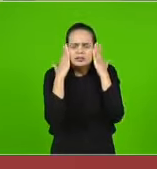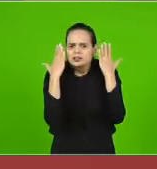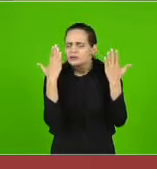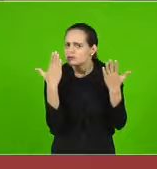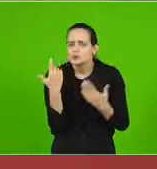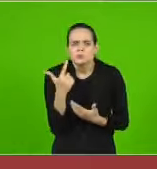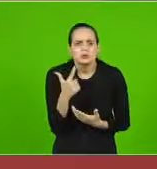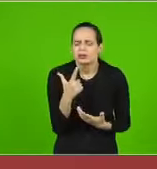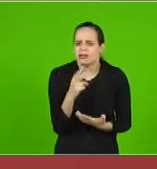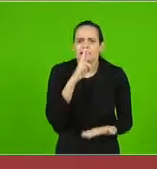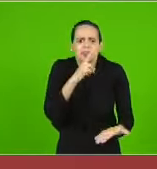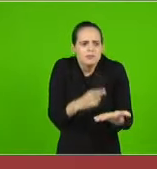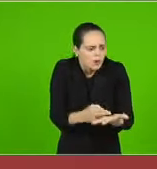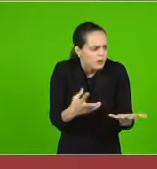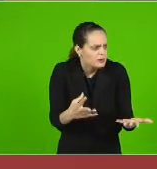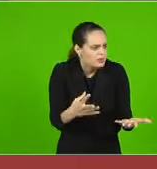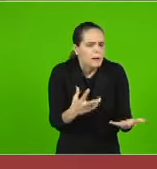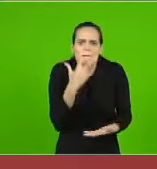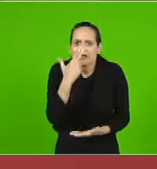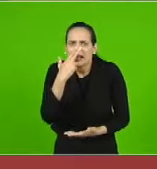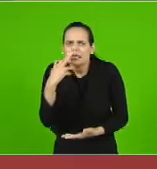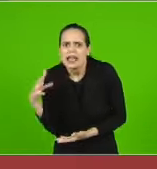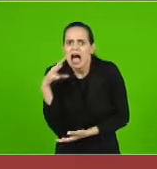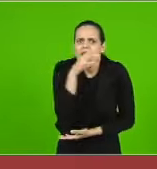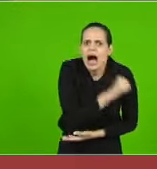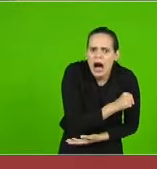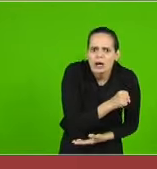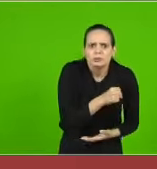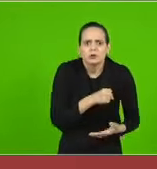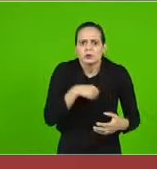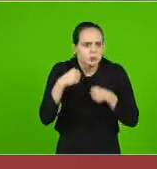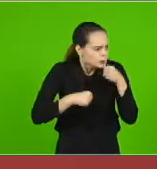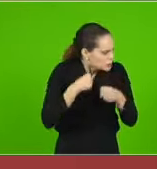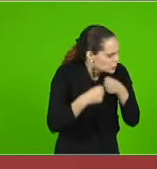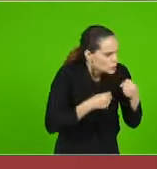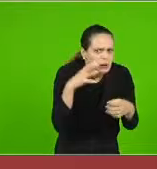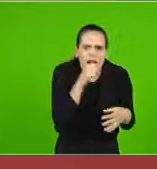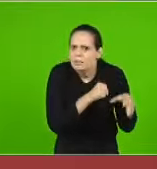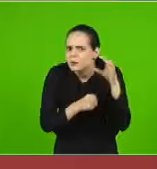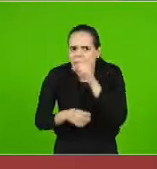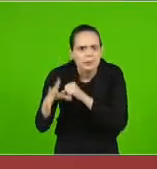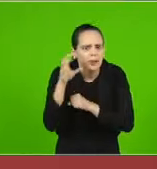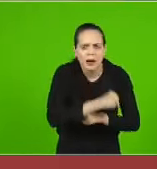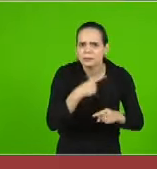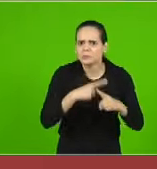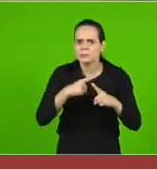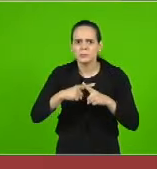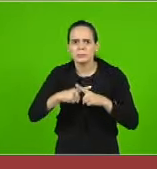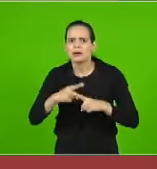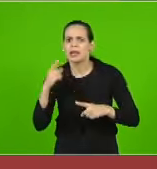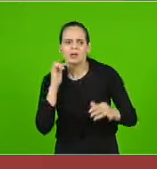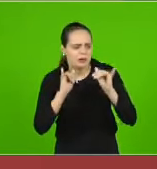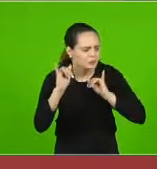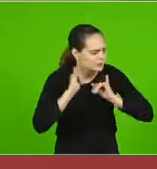наши дни. Они так быстро происходят. И все, как будто все быстрее и быстрее начинает